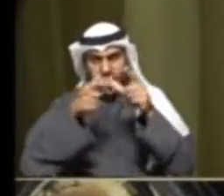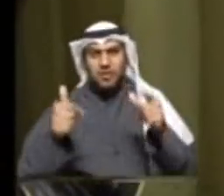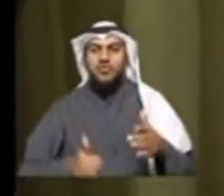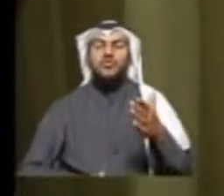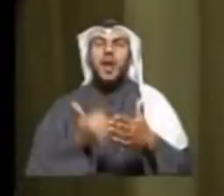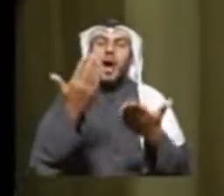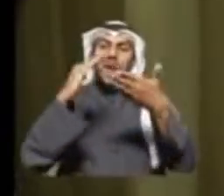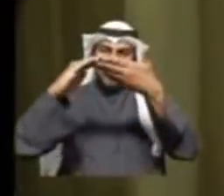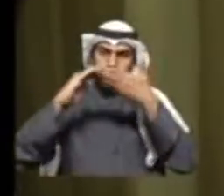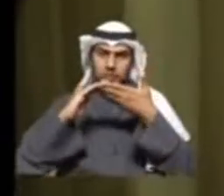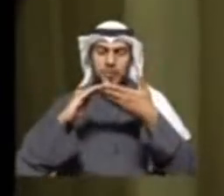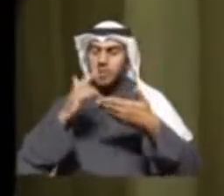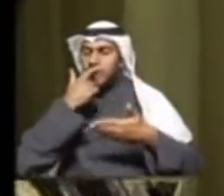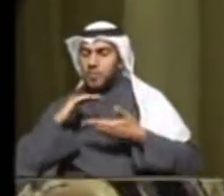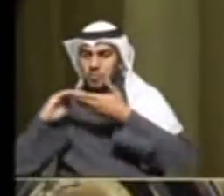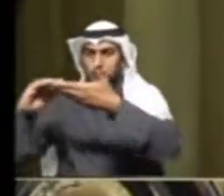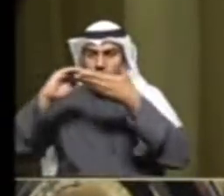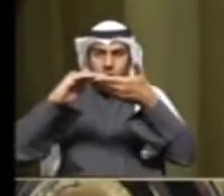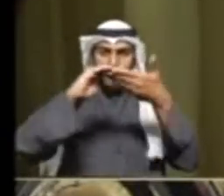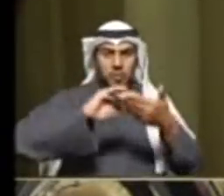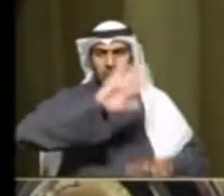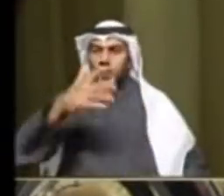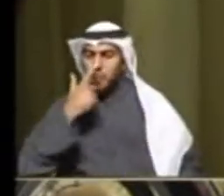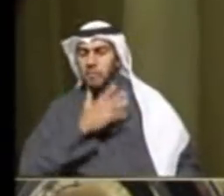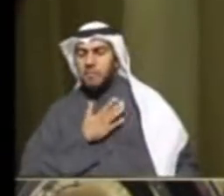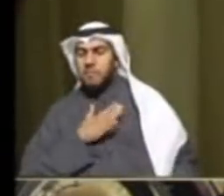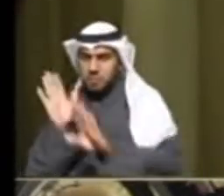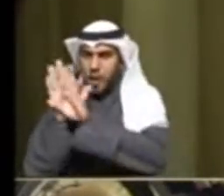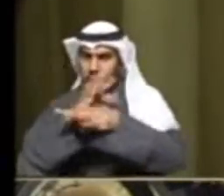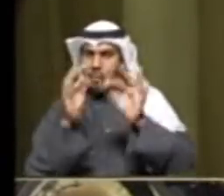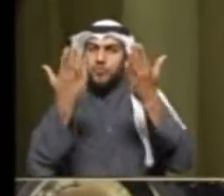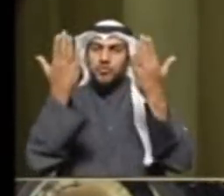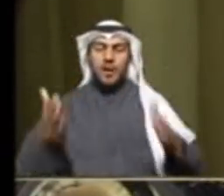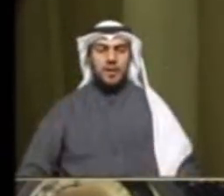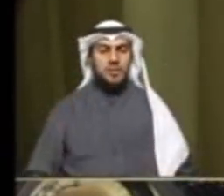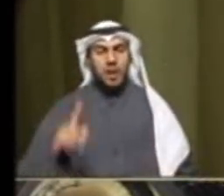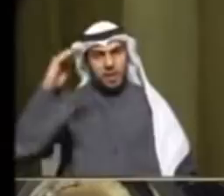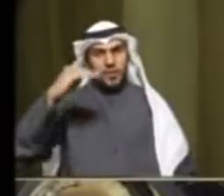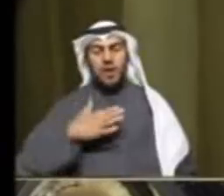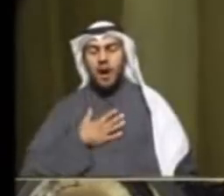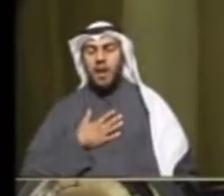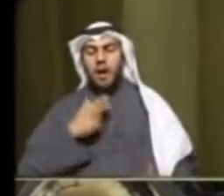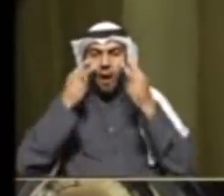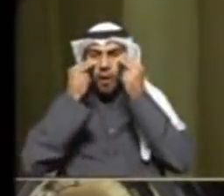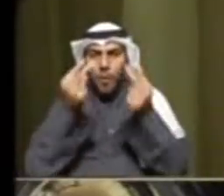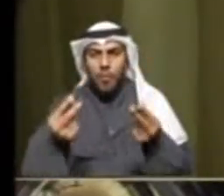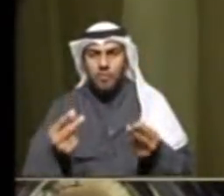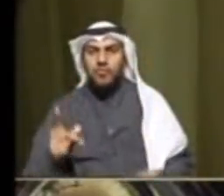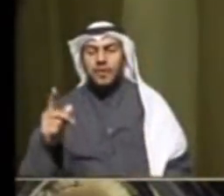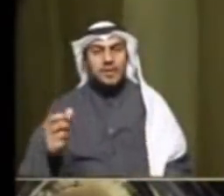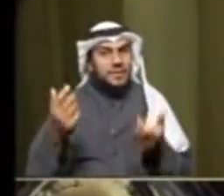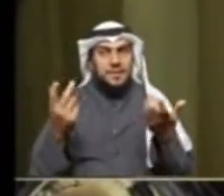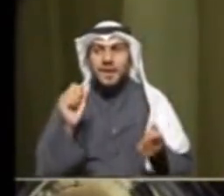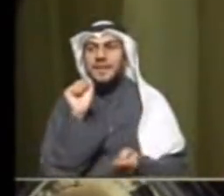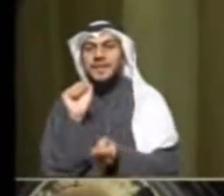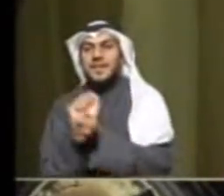إن شاء الله على خدمتهم، لأن بصراحة يعني مهما نسوي لهم ما نوفي الدين اللي علينا،